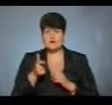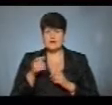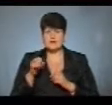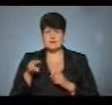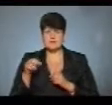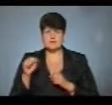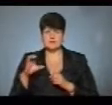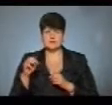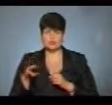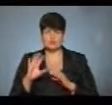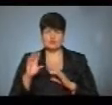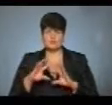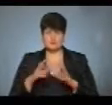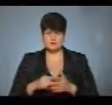світу.